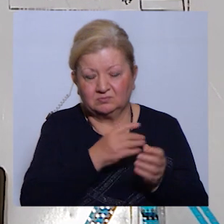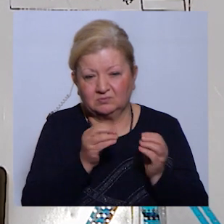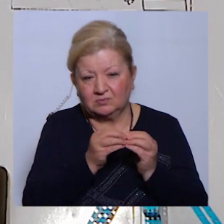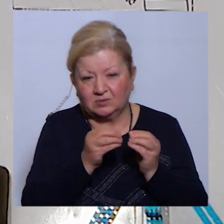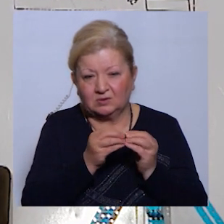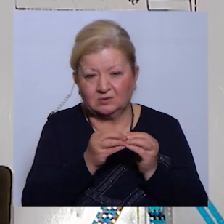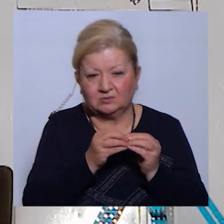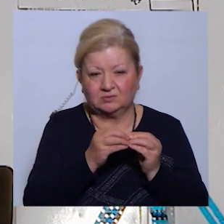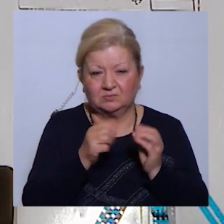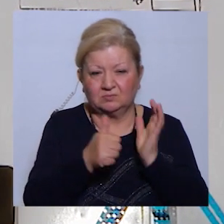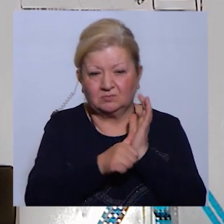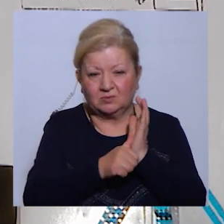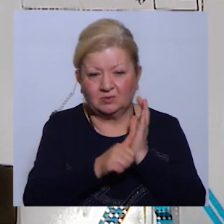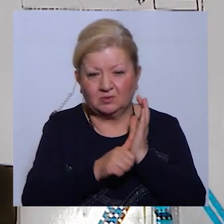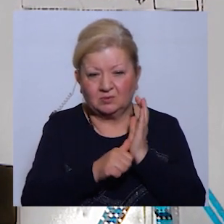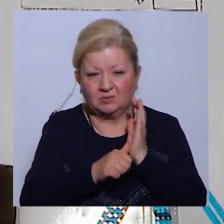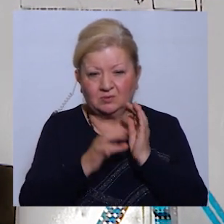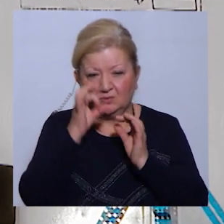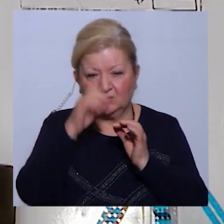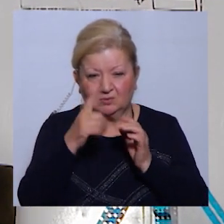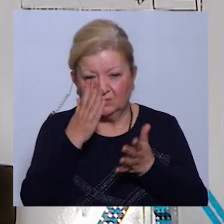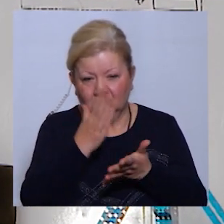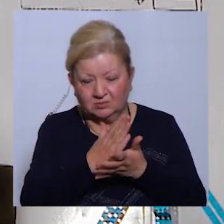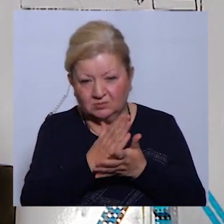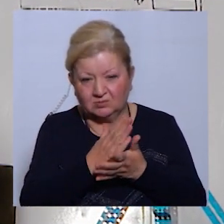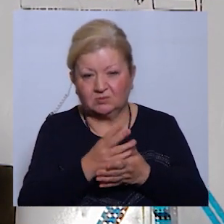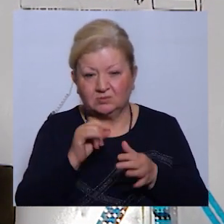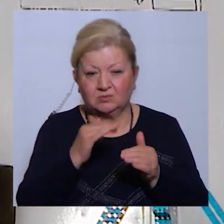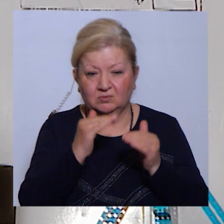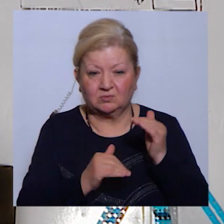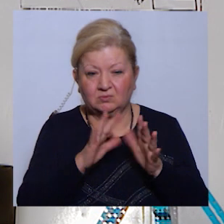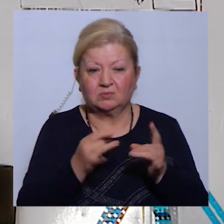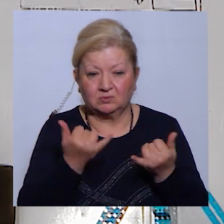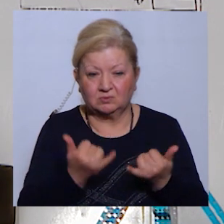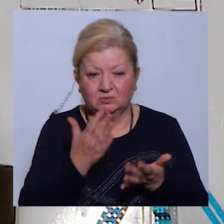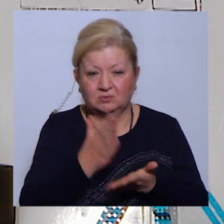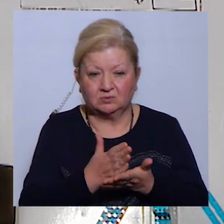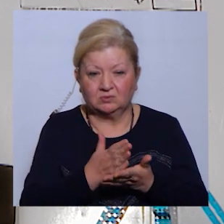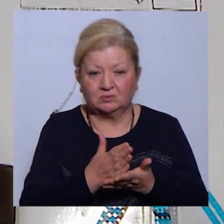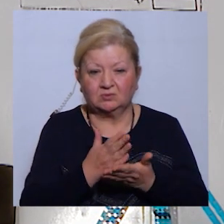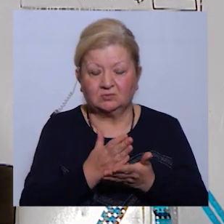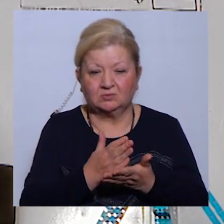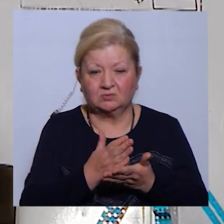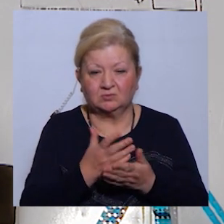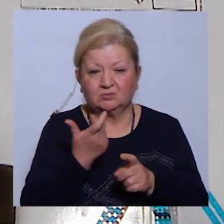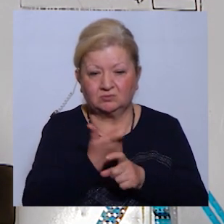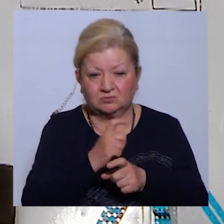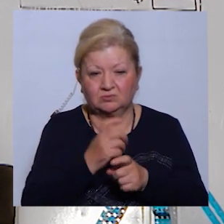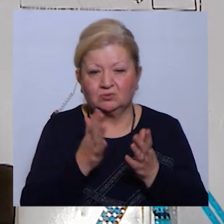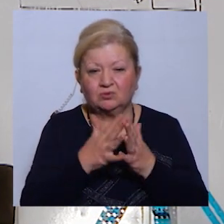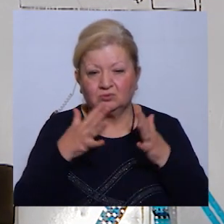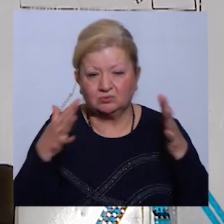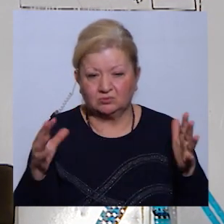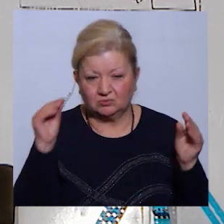10^-6 ხარისხად. ფარადის მემილიონედი ნაწილია, მაგრამ დღეს უკვე გვაქვს დიდი ტევადობის